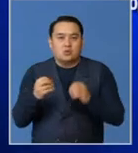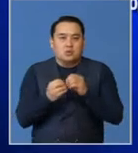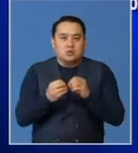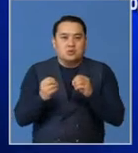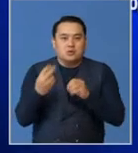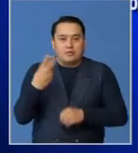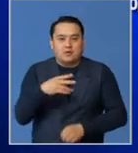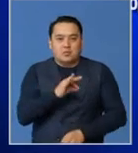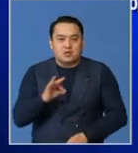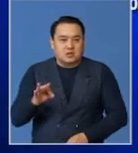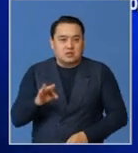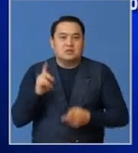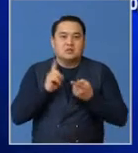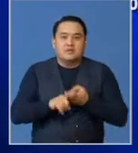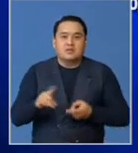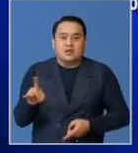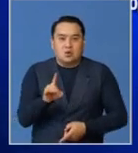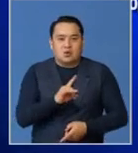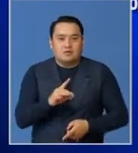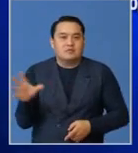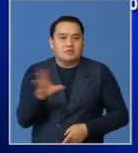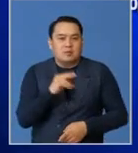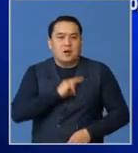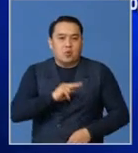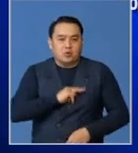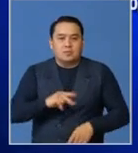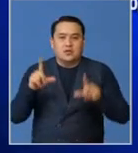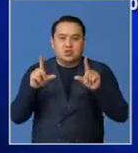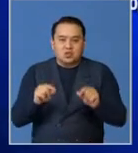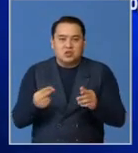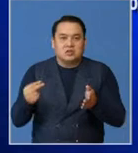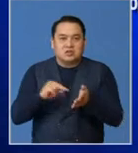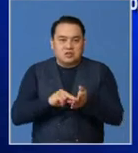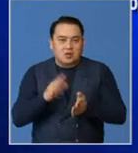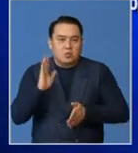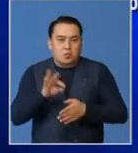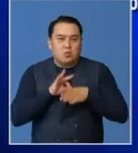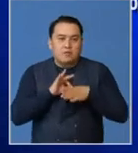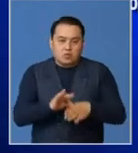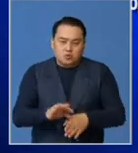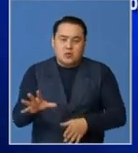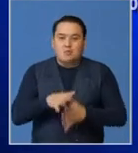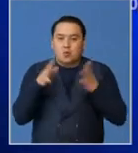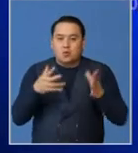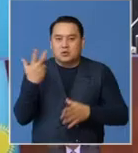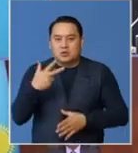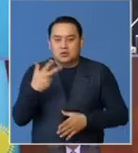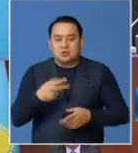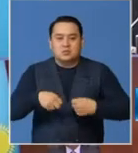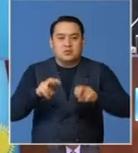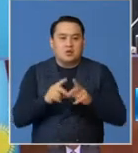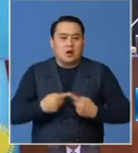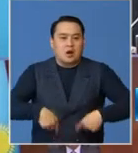на 10-20% в зависимости от региона. В целом же работа по снижению тарифов ведется более чем с 30